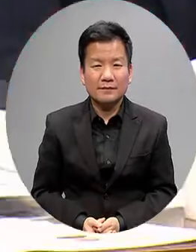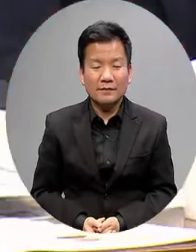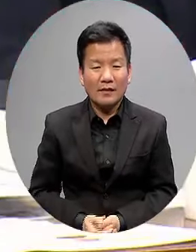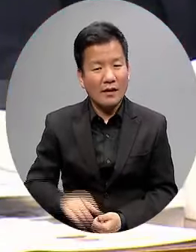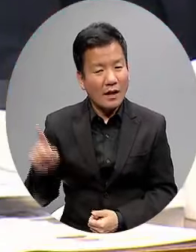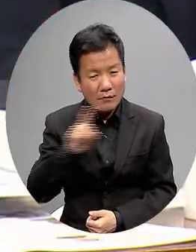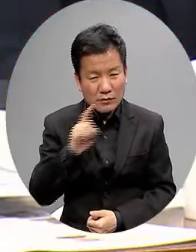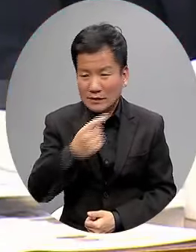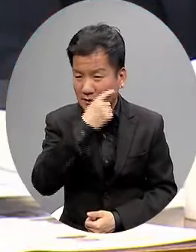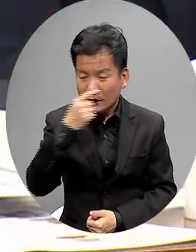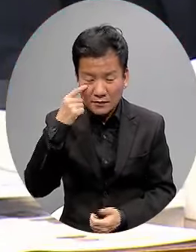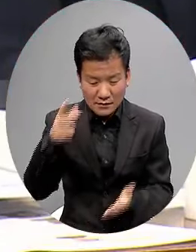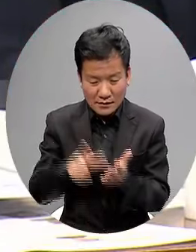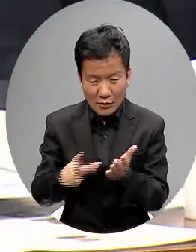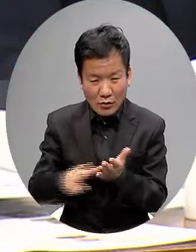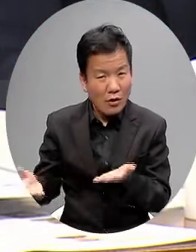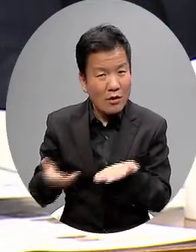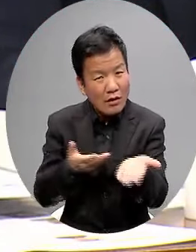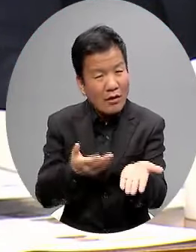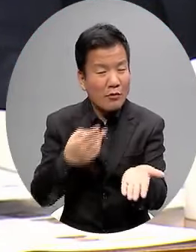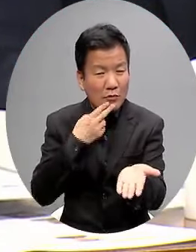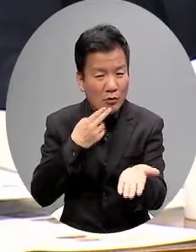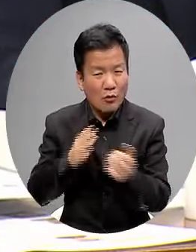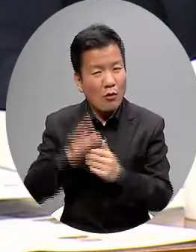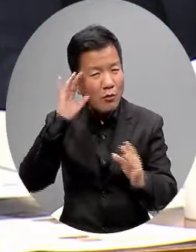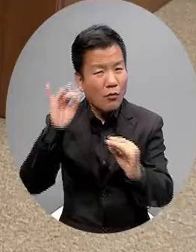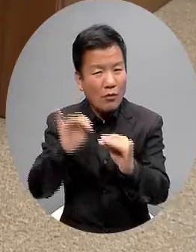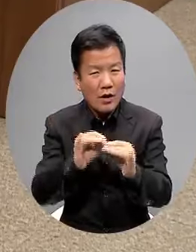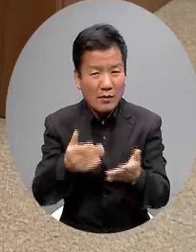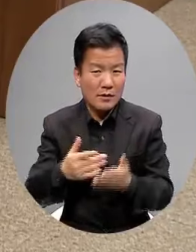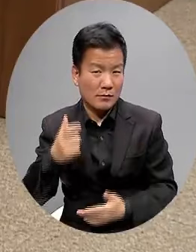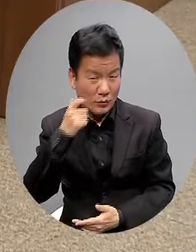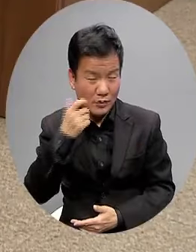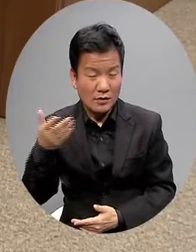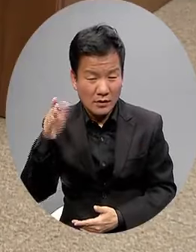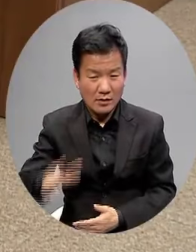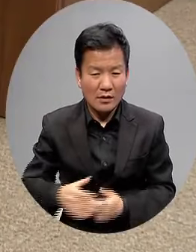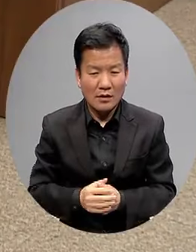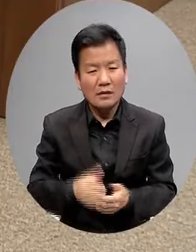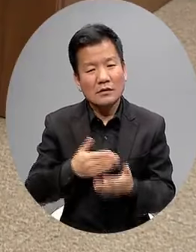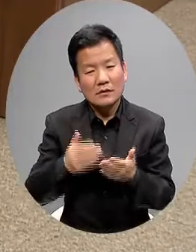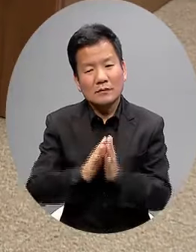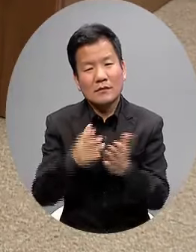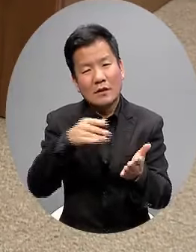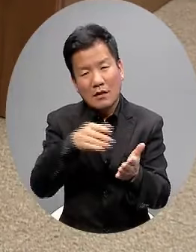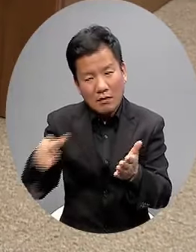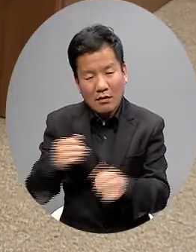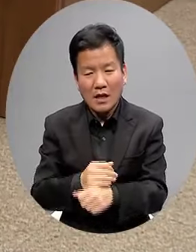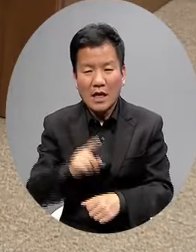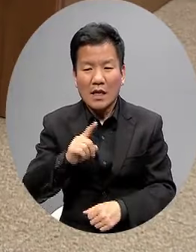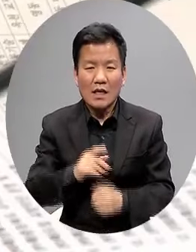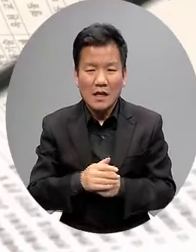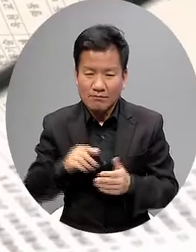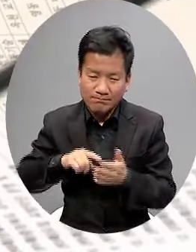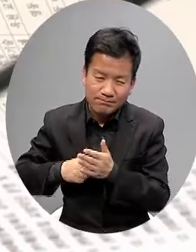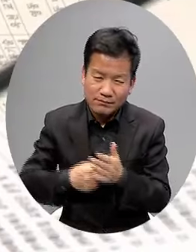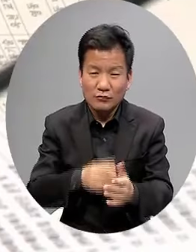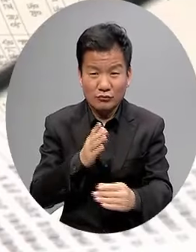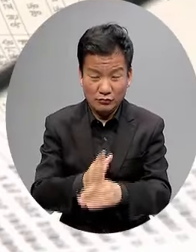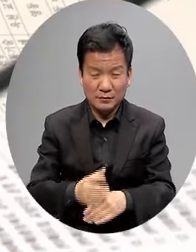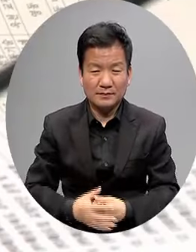아무런 근거 자료를 내놓지 못했고 공감도 얻지 못했으면서 그림책 도서관을 밀어붙이고 있다는